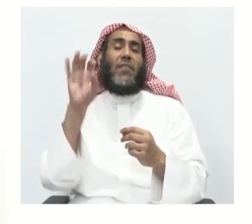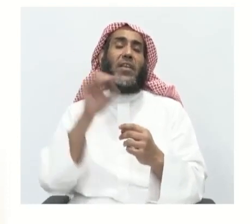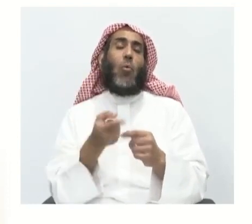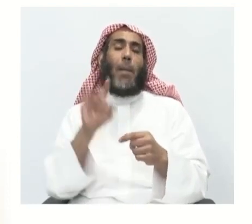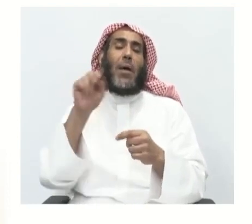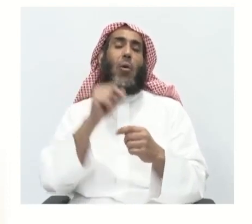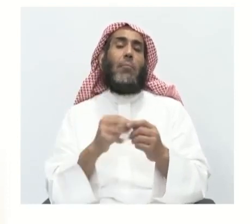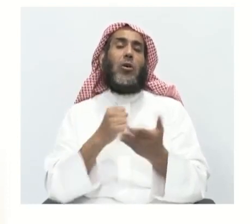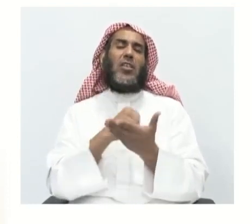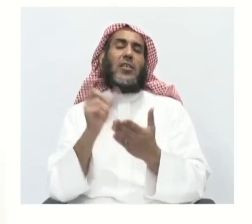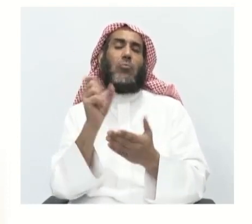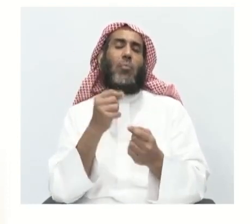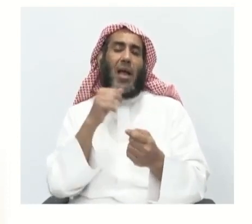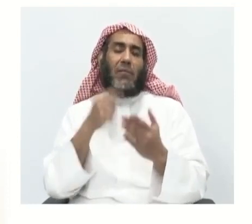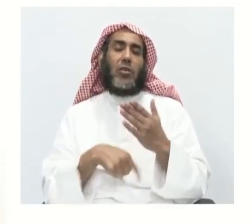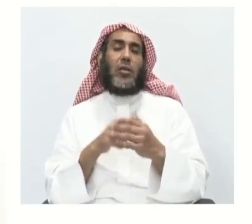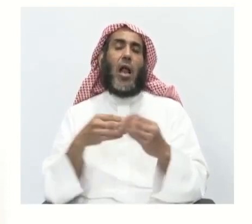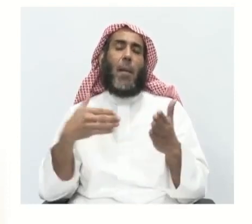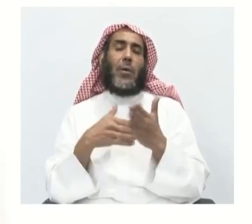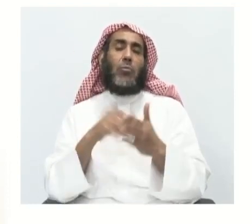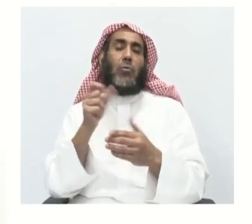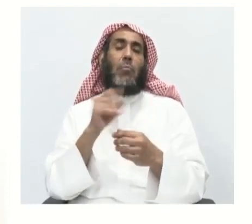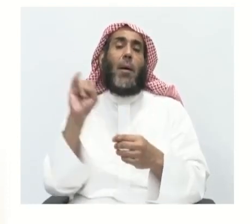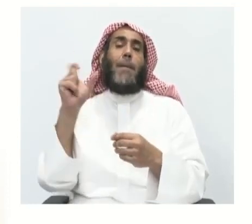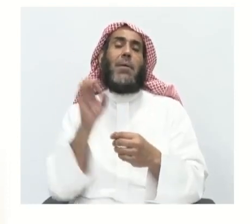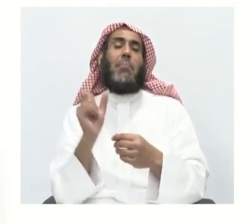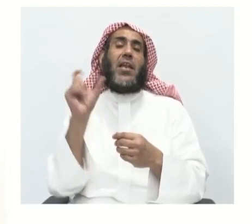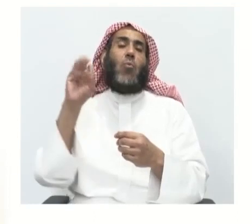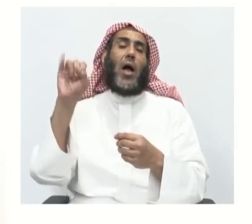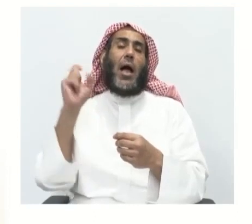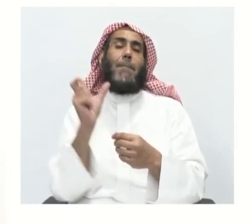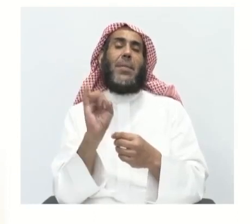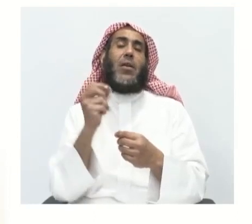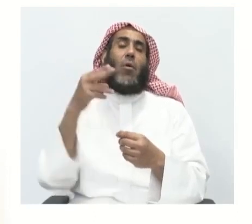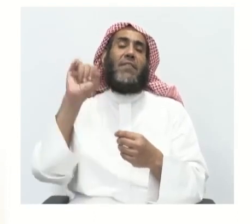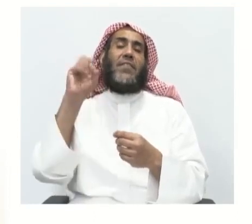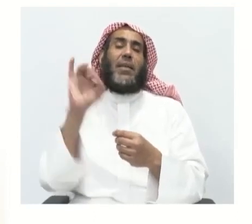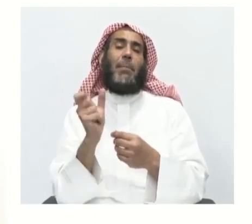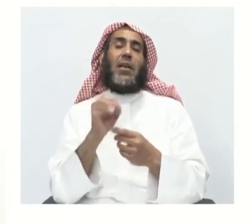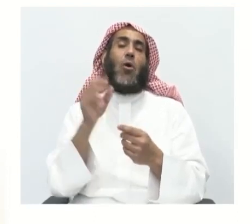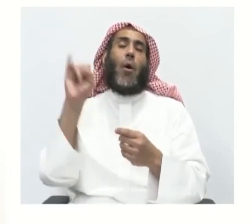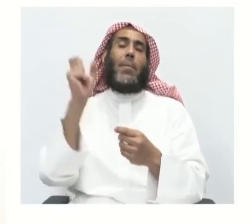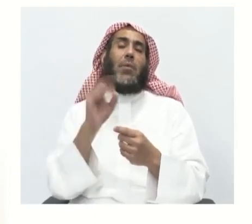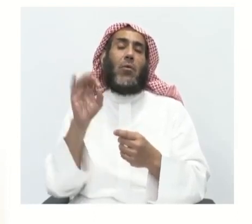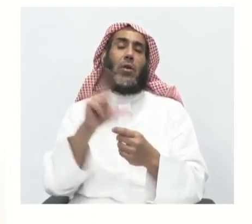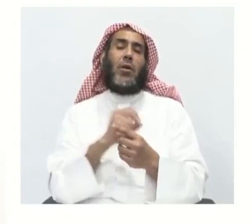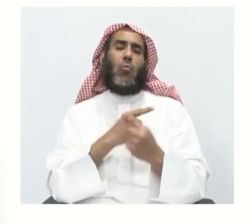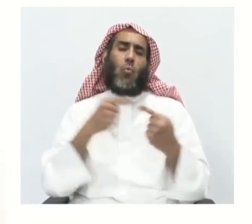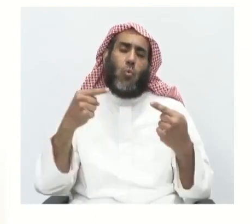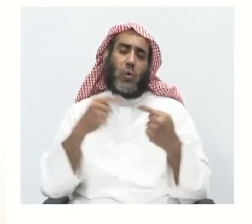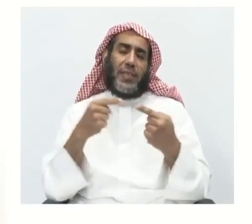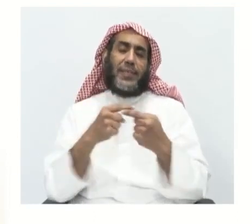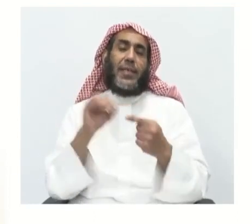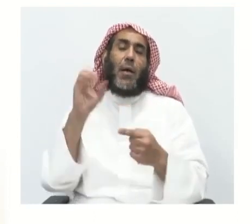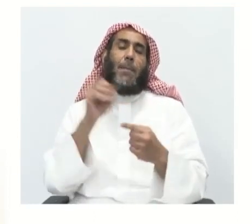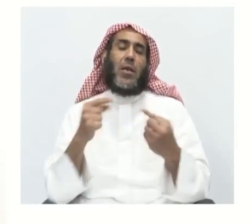والباء فتسقط النون من حرف الجر المختوم بنون فتقول ممن وعمن وفي من ولمن وبمن فقد وصلت هنا